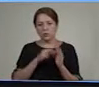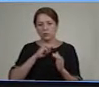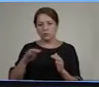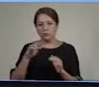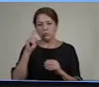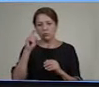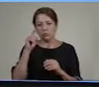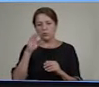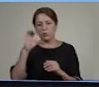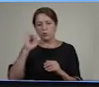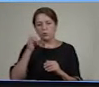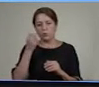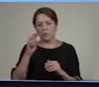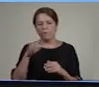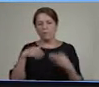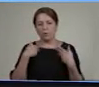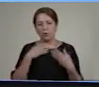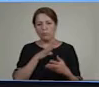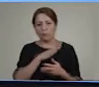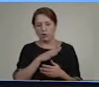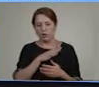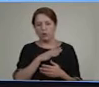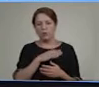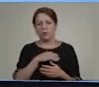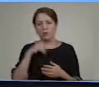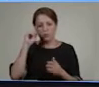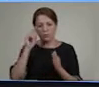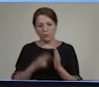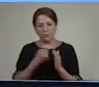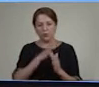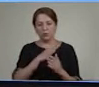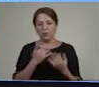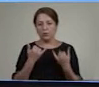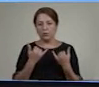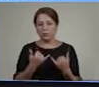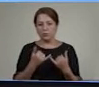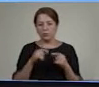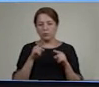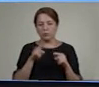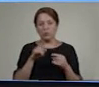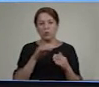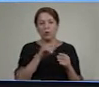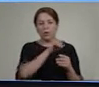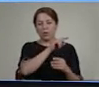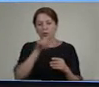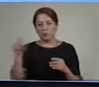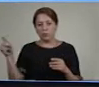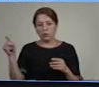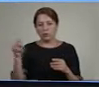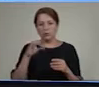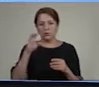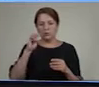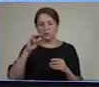6,138,100 so'm foyda ko'rilgani ma'lum bo'ladi. Endi esa mana bunday qatorlar bo'yicha